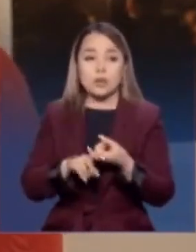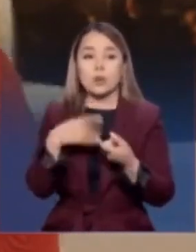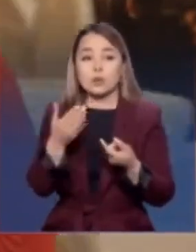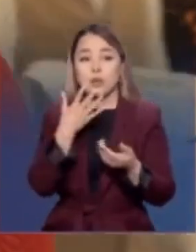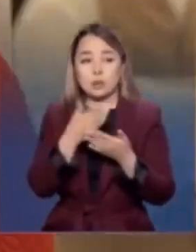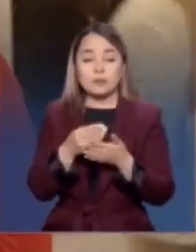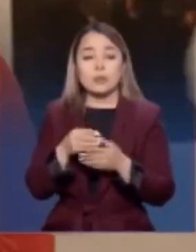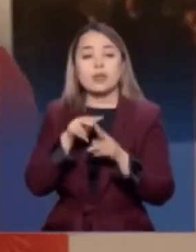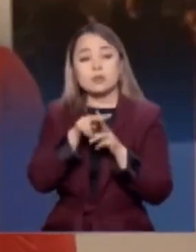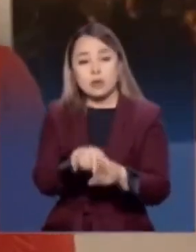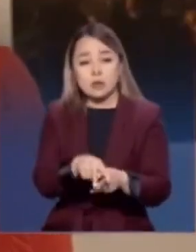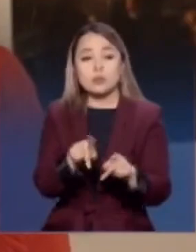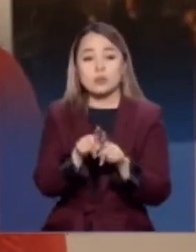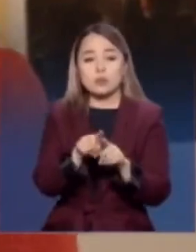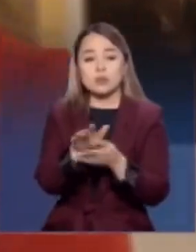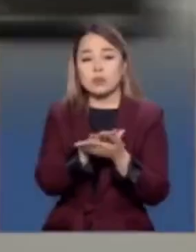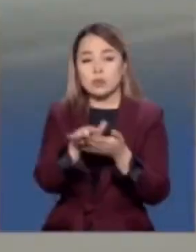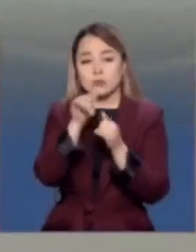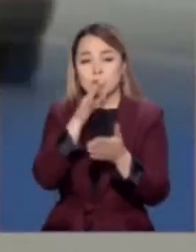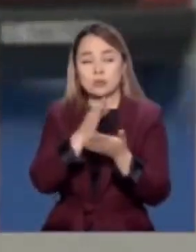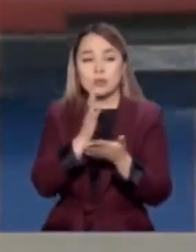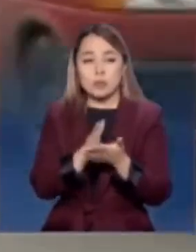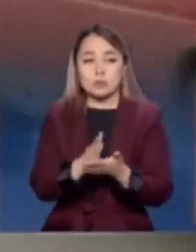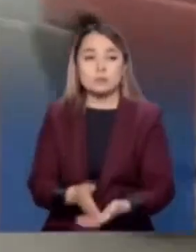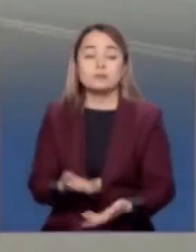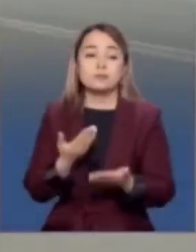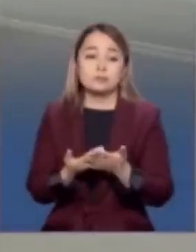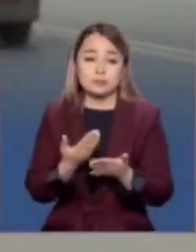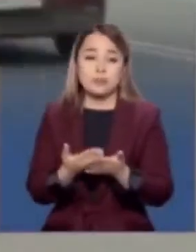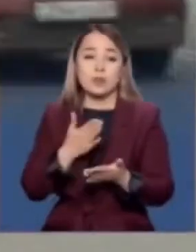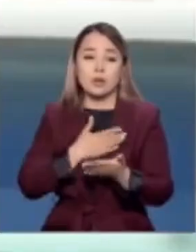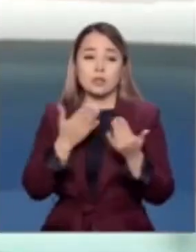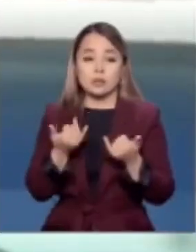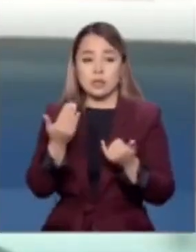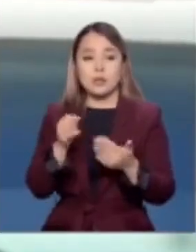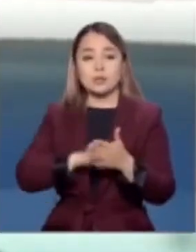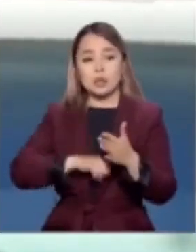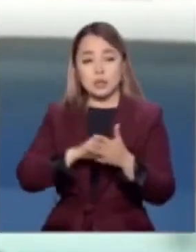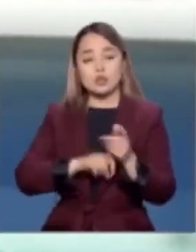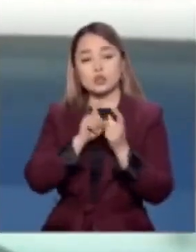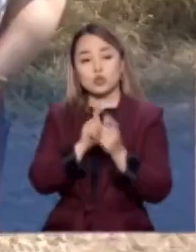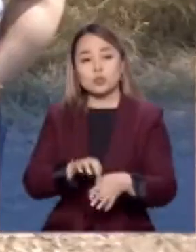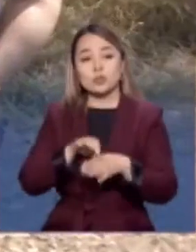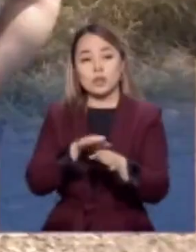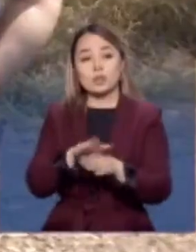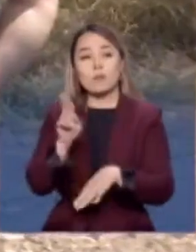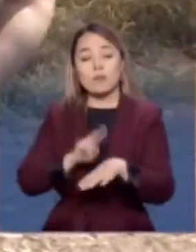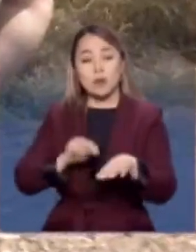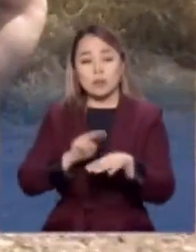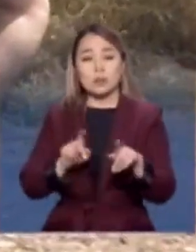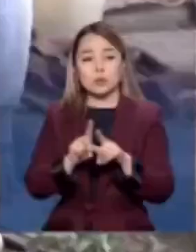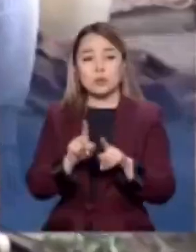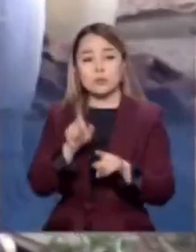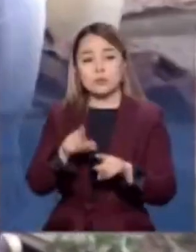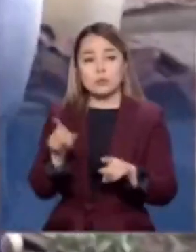біз мәжбүрлі ала алмаймыз. Мәселен, біз қазір оның тек салдарымен күресіп жатырмыз. Полицейлердің